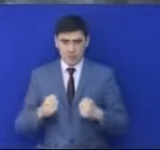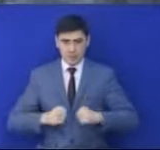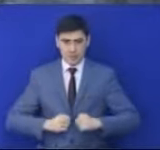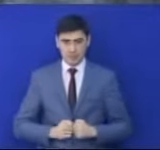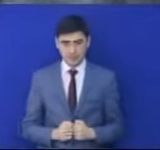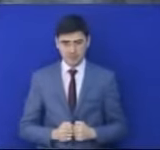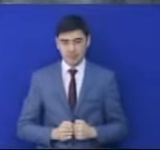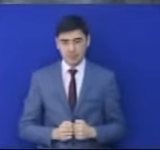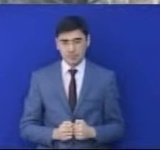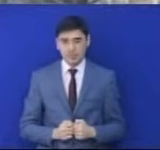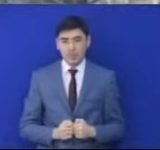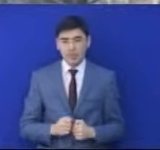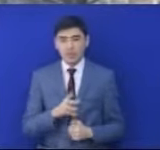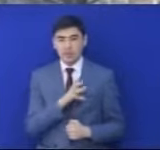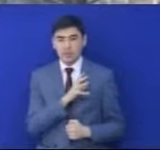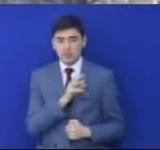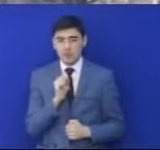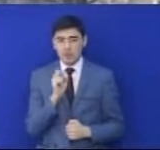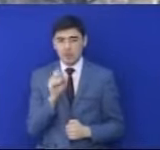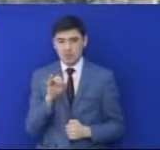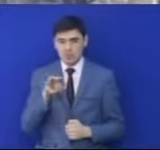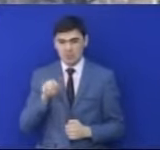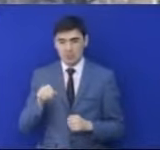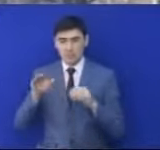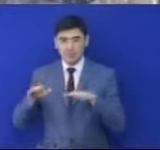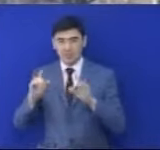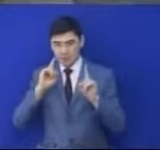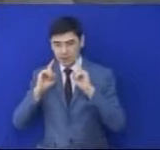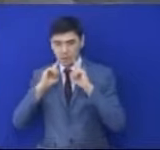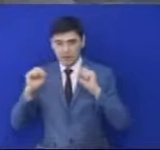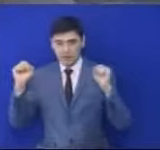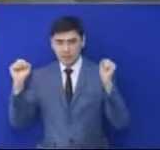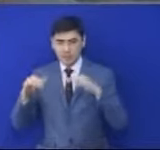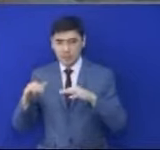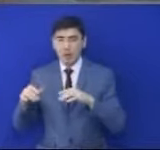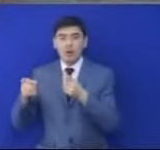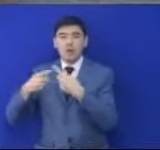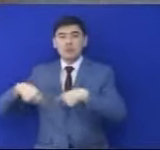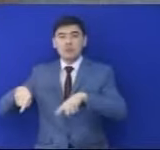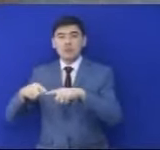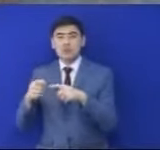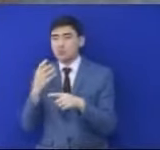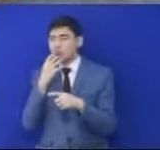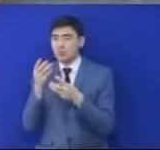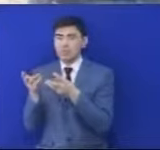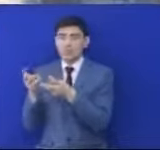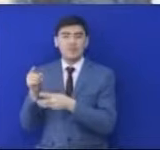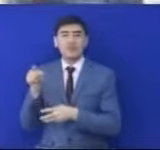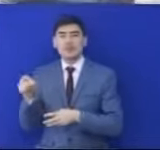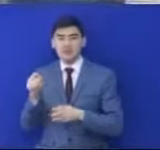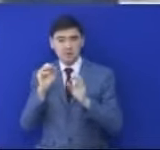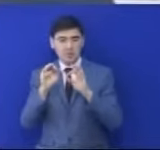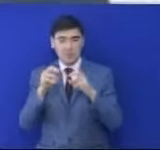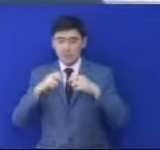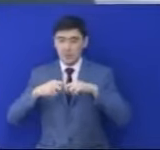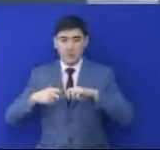Әкімшілікте өткен баспасөз мәслихатында жылу коммунэнерго кәсіпорнының өкілдері бүгінгі таңда қаланы жылумен қамтуда ешқандай мәселенің жоқ